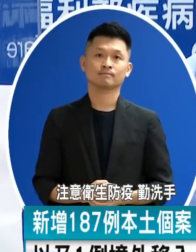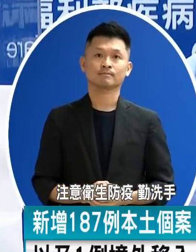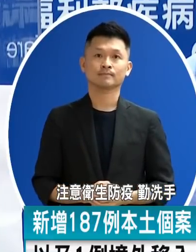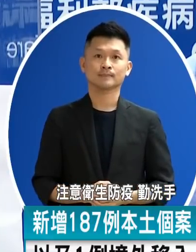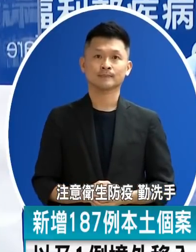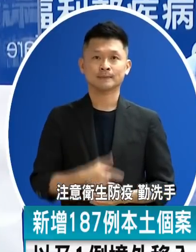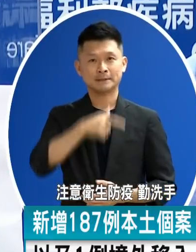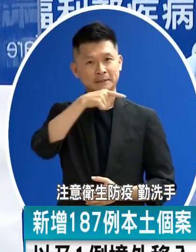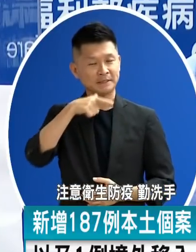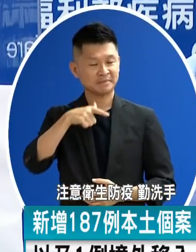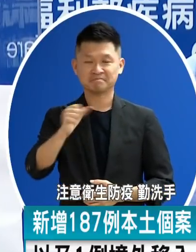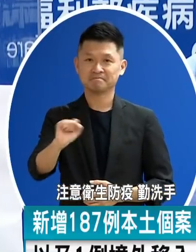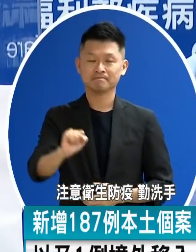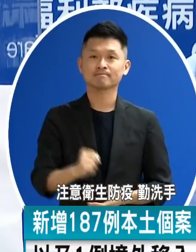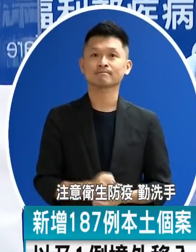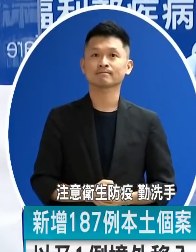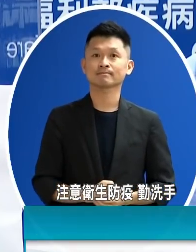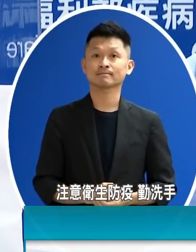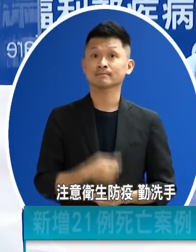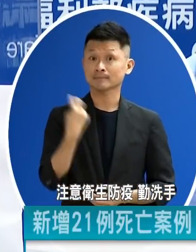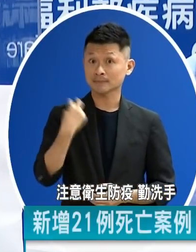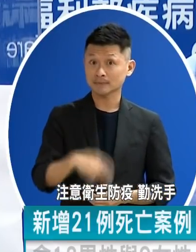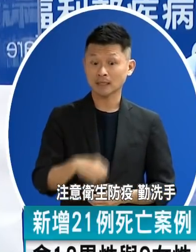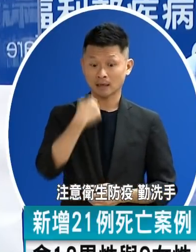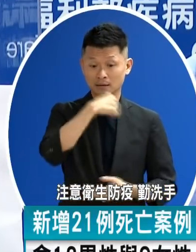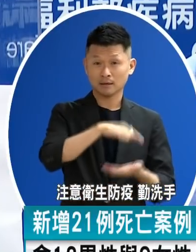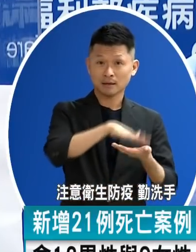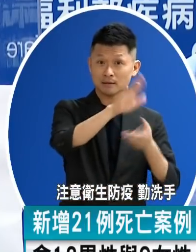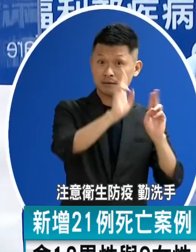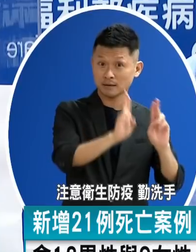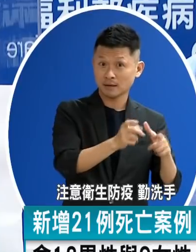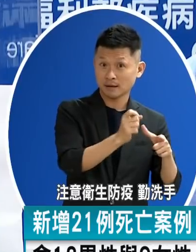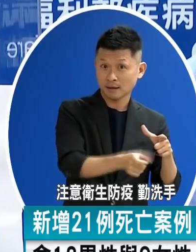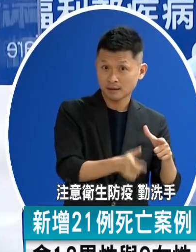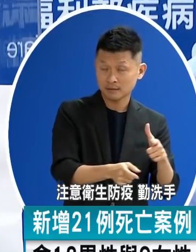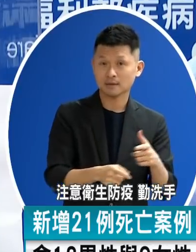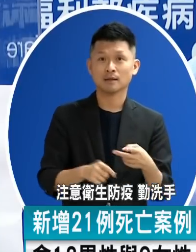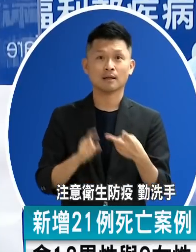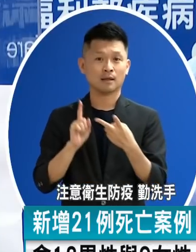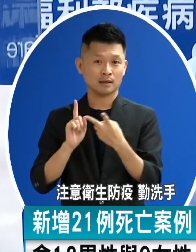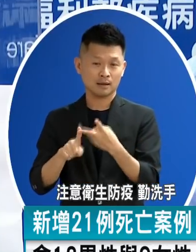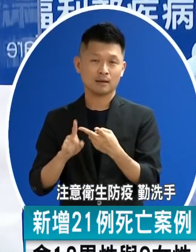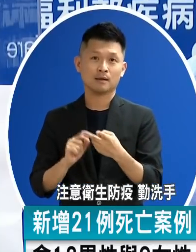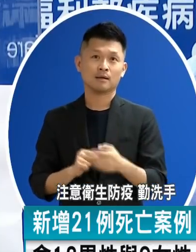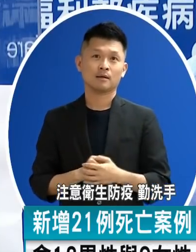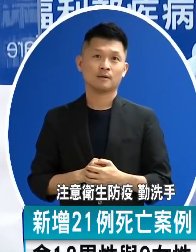好，但是再过来就是说，只要不管是台积电也好，或者